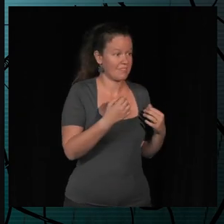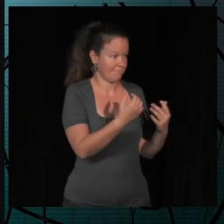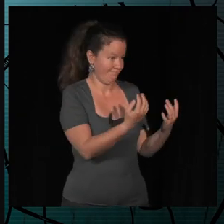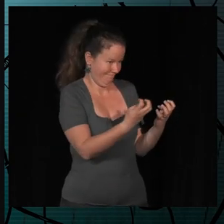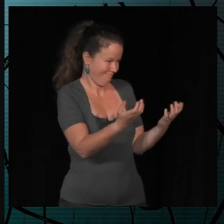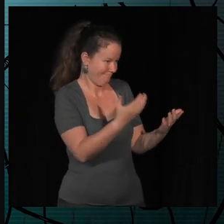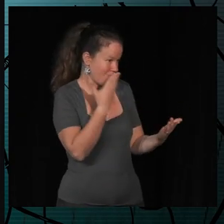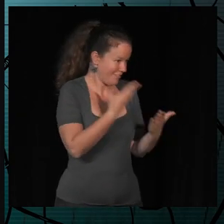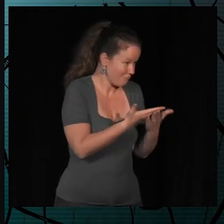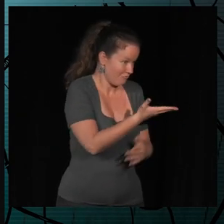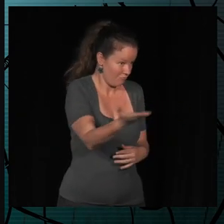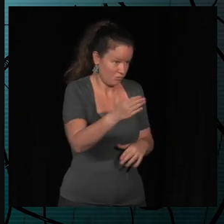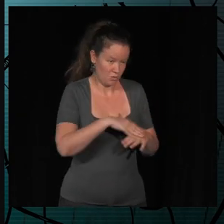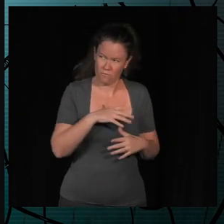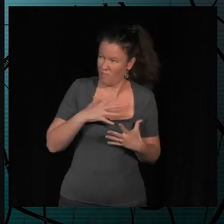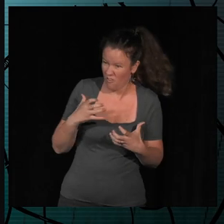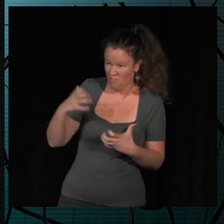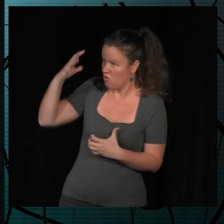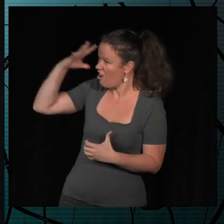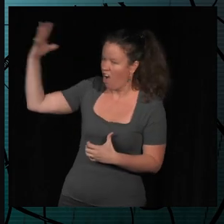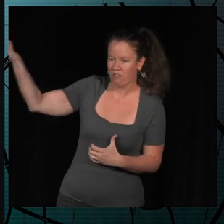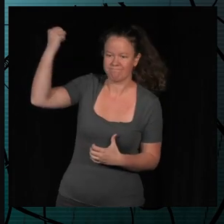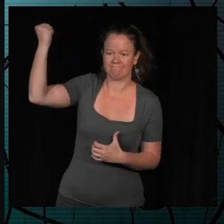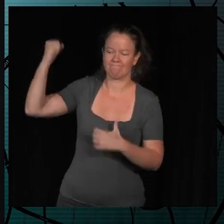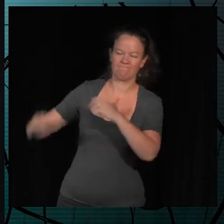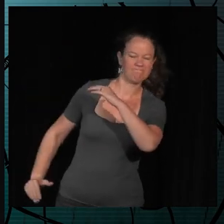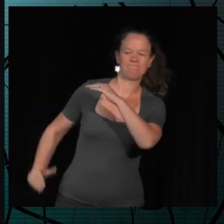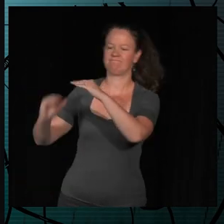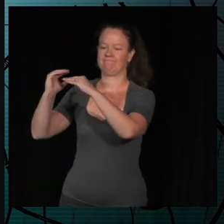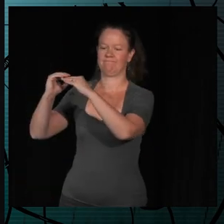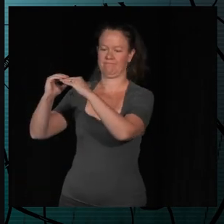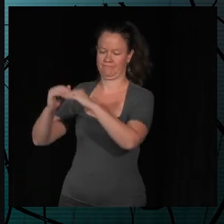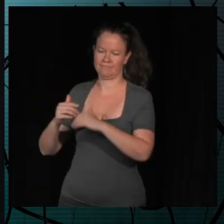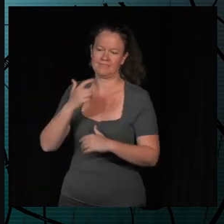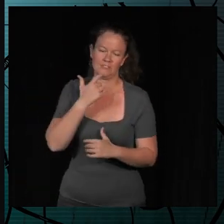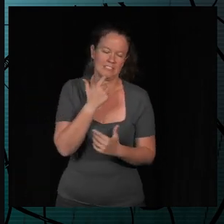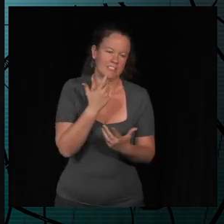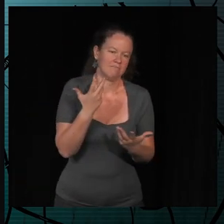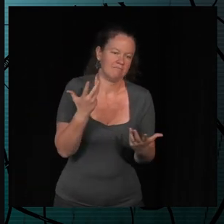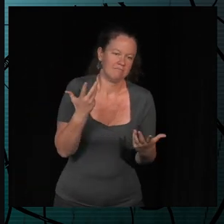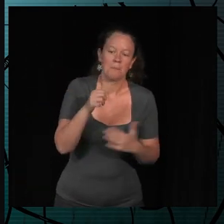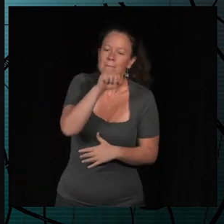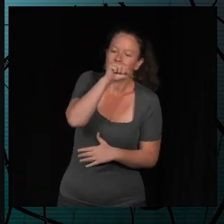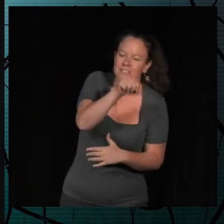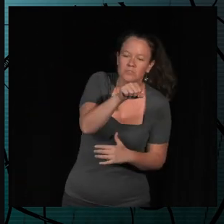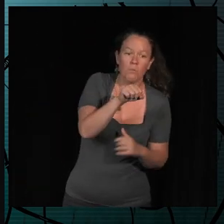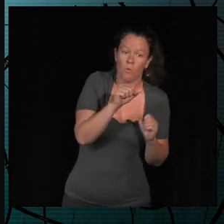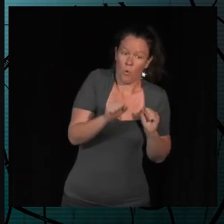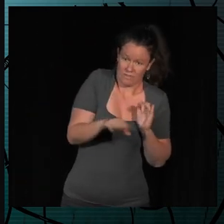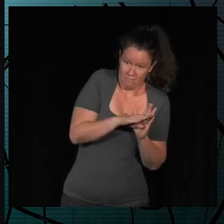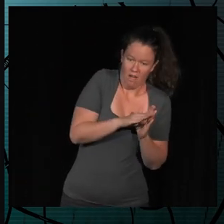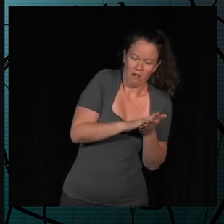la passionah justement peut devenir un des destins de la passion c'est l'addiction